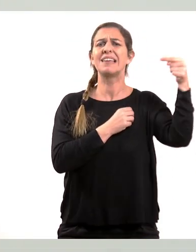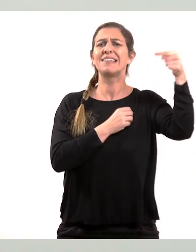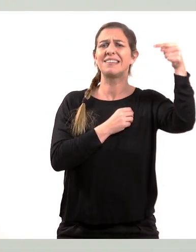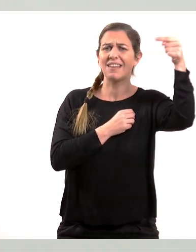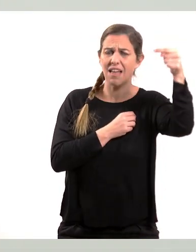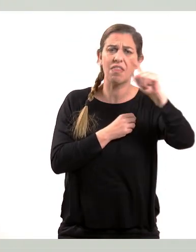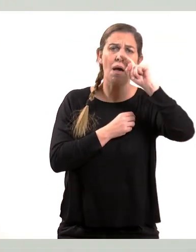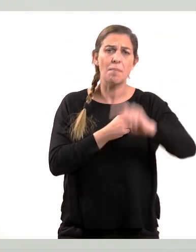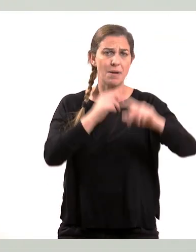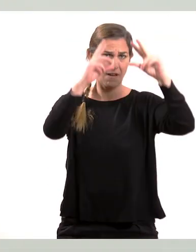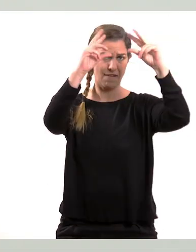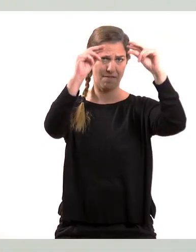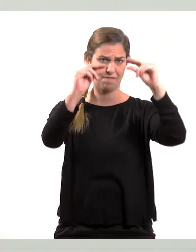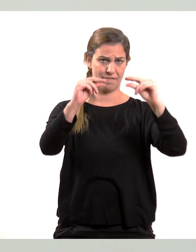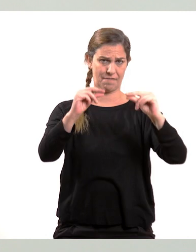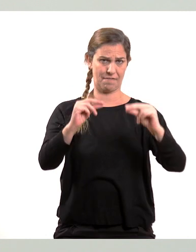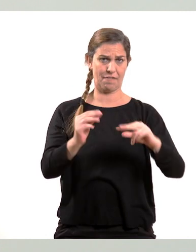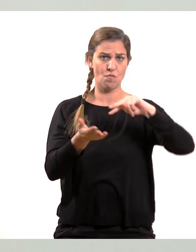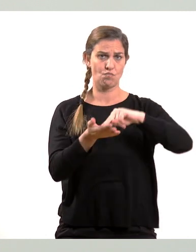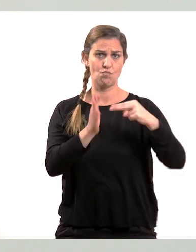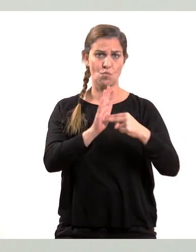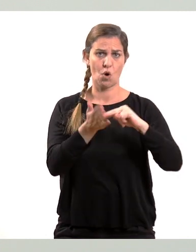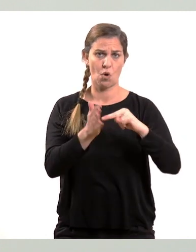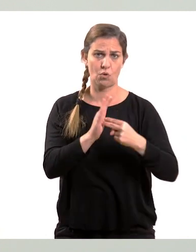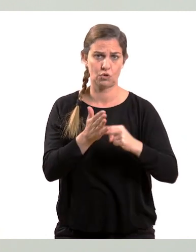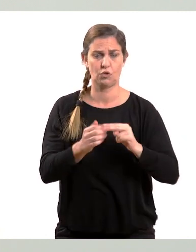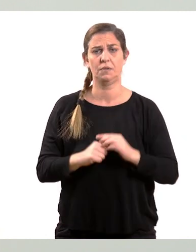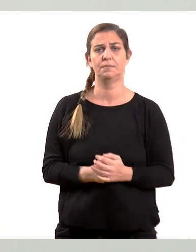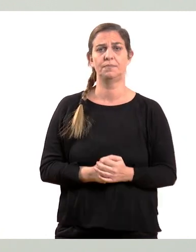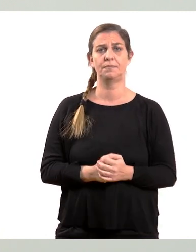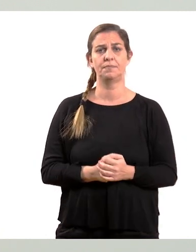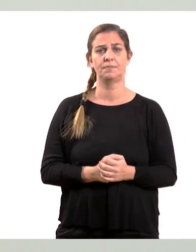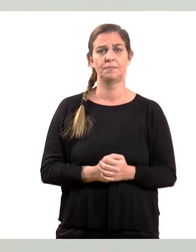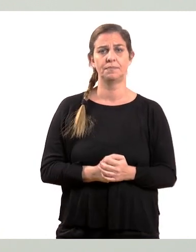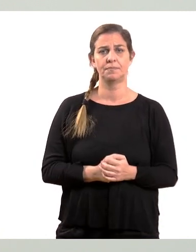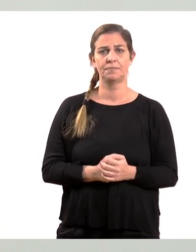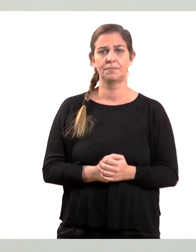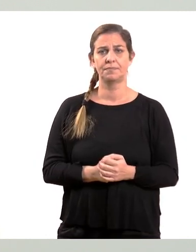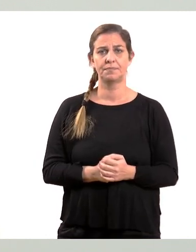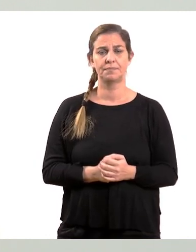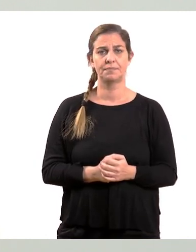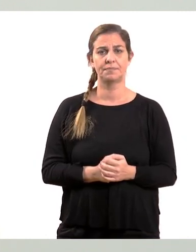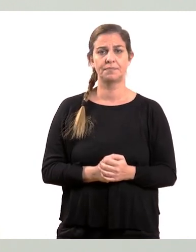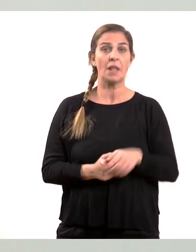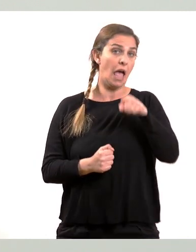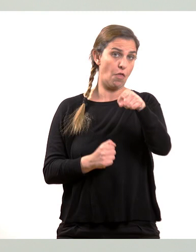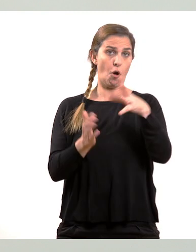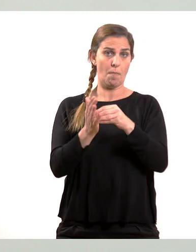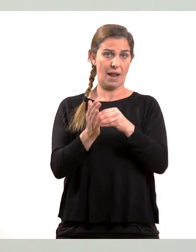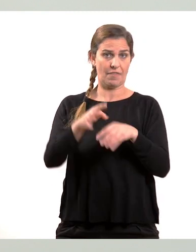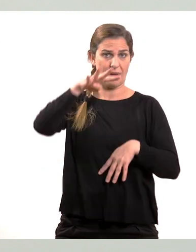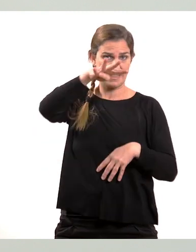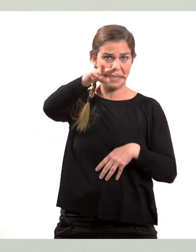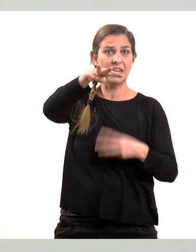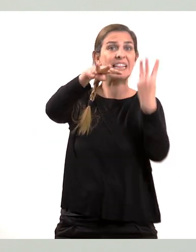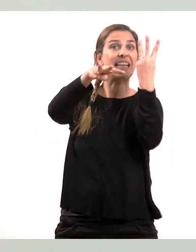μονάδες, δεκάδες με δεκάδες, εκατοντάδες με εκατοντάδες, χιλιάδα. Εδώ δεν έχουμε άλλη, αλλά και πάλι δεν μας πειράζει. Αν είχαμε, από κάτω και